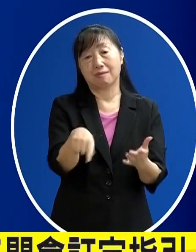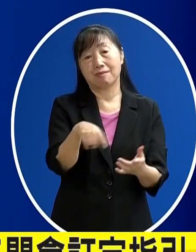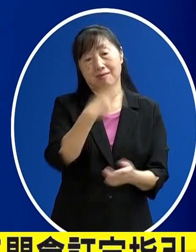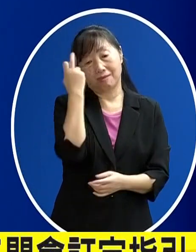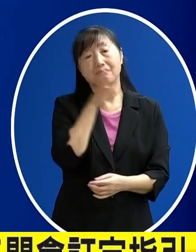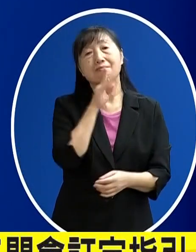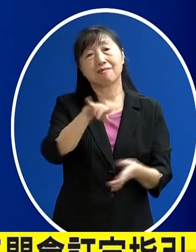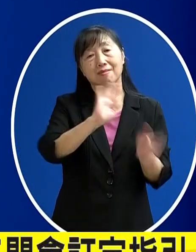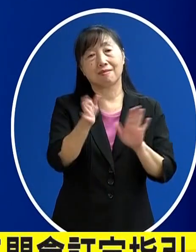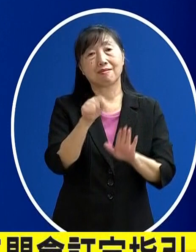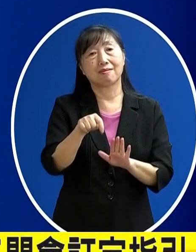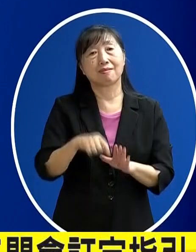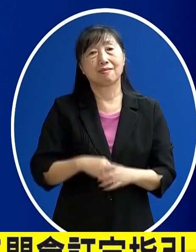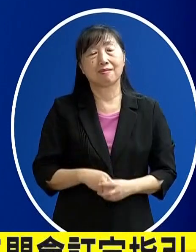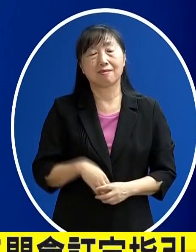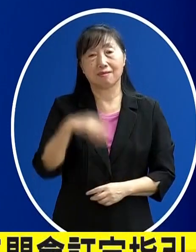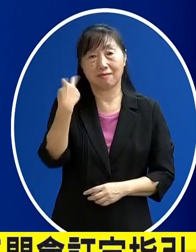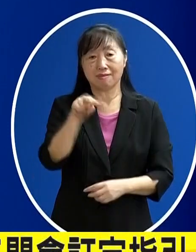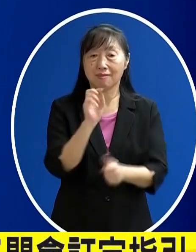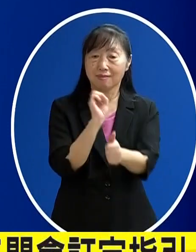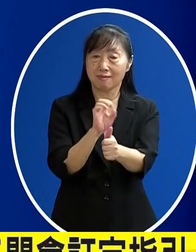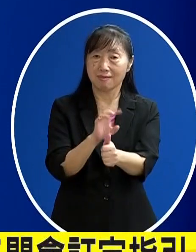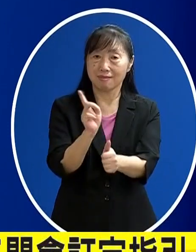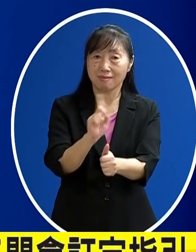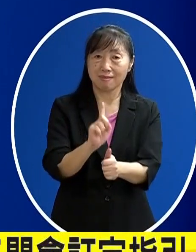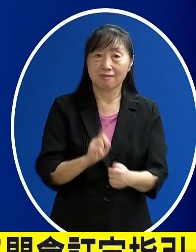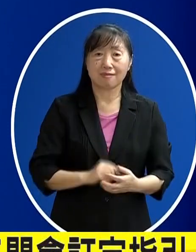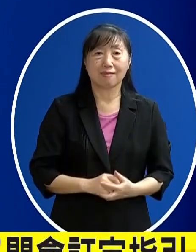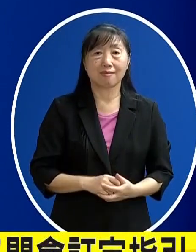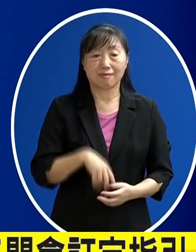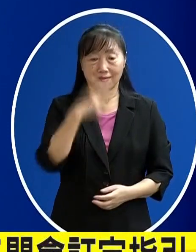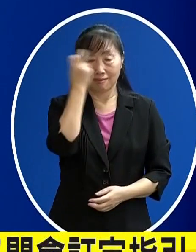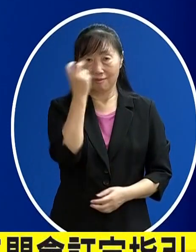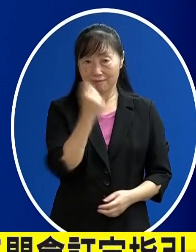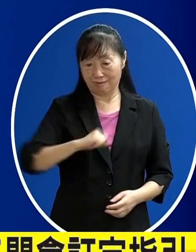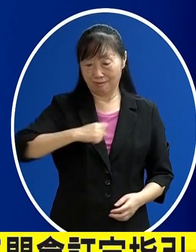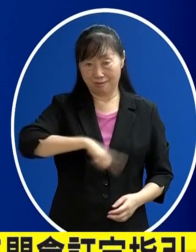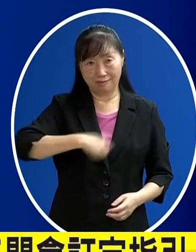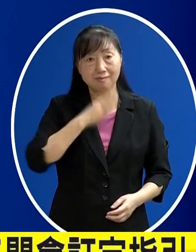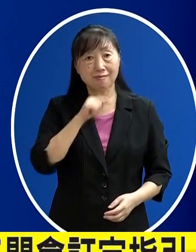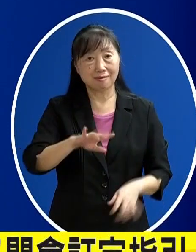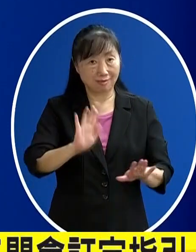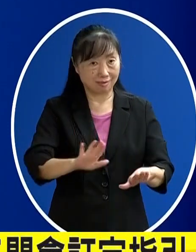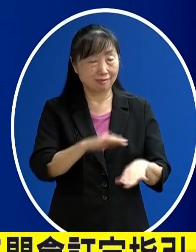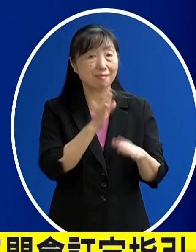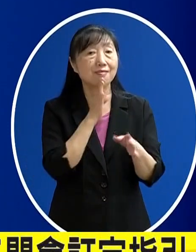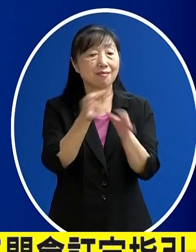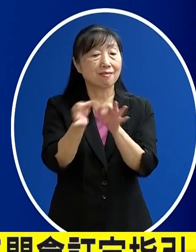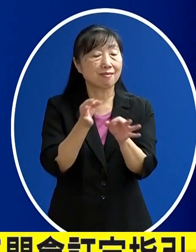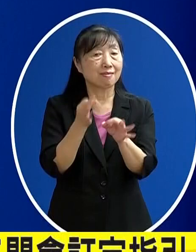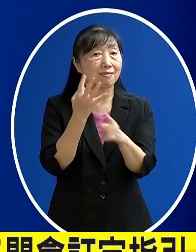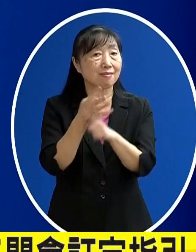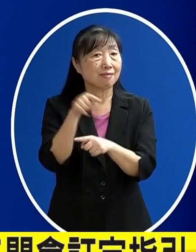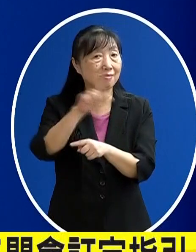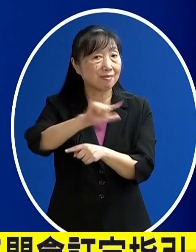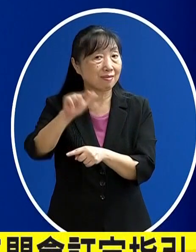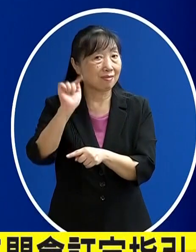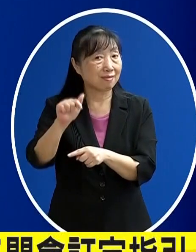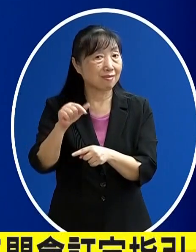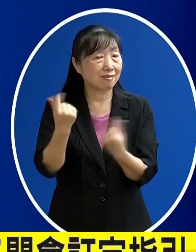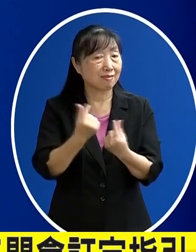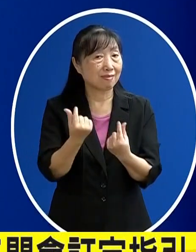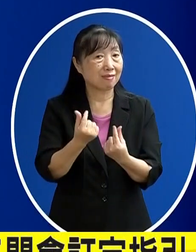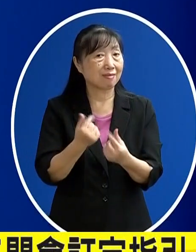情形。另外还要提醒的就是说检验抗体哈，我们现在用的都是这种商业化的东西，可能像我们这